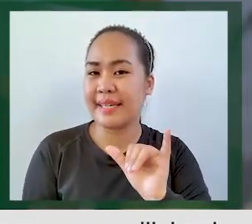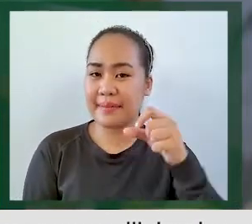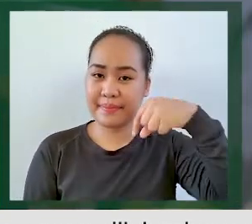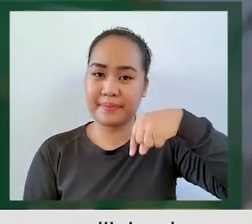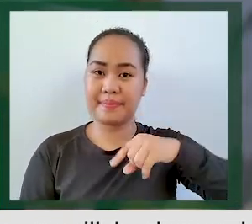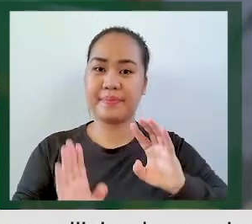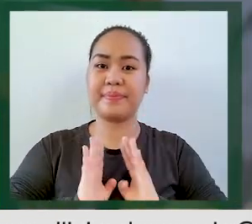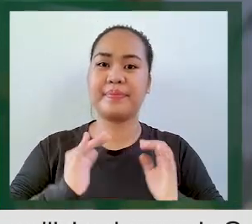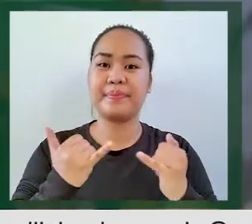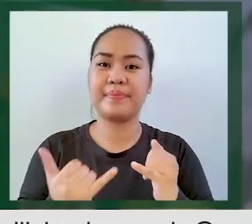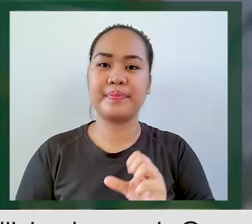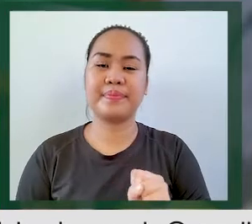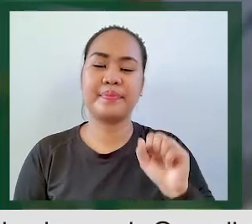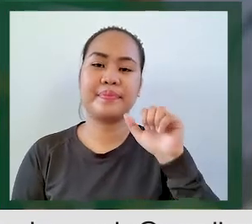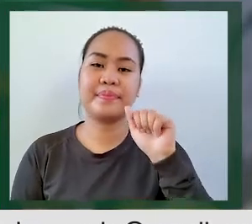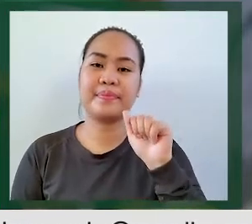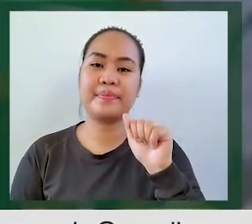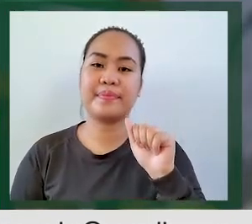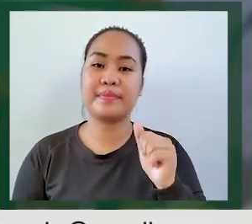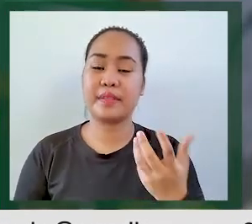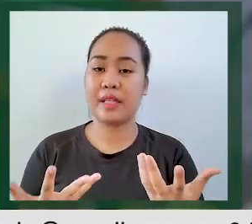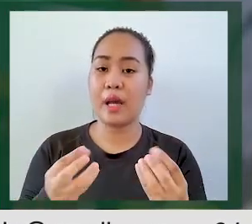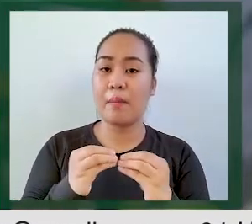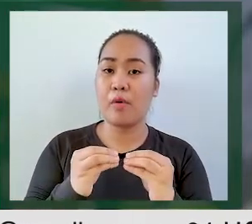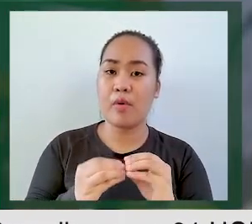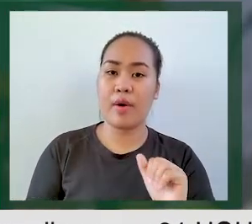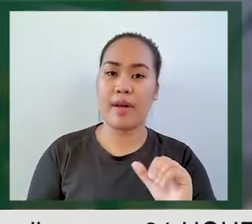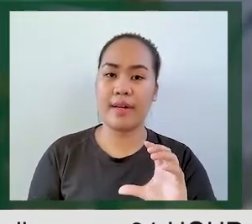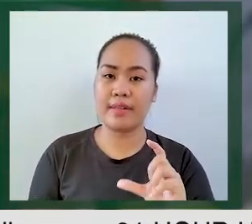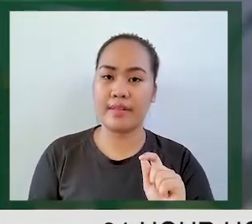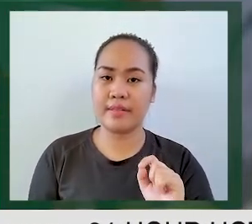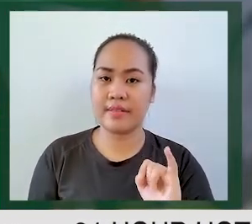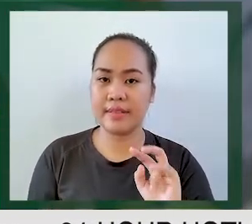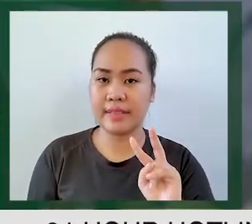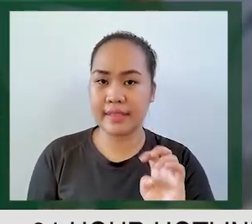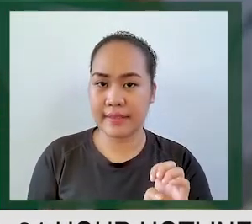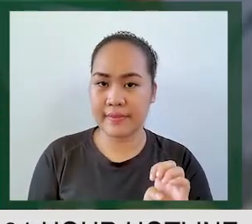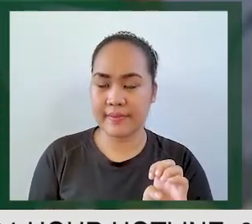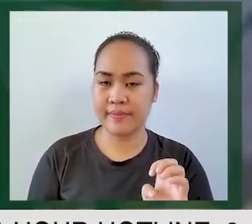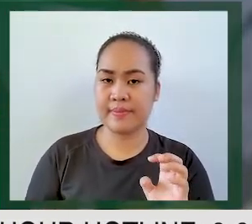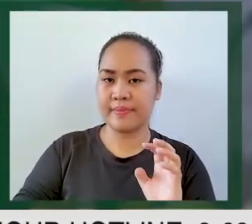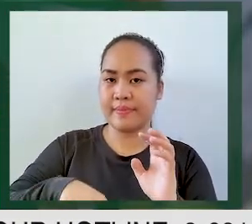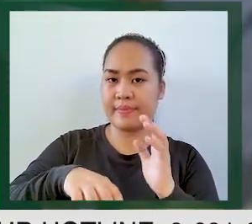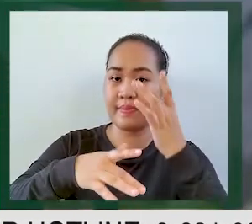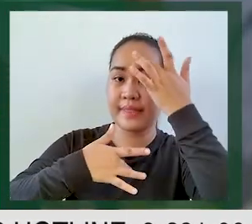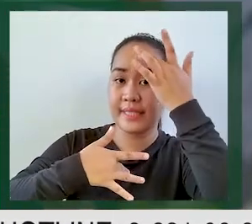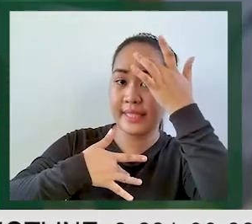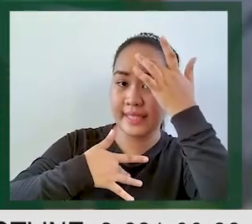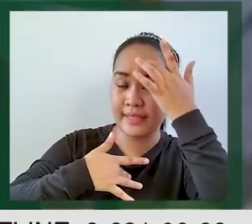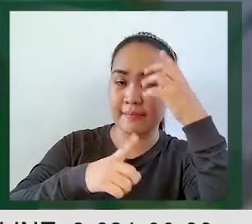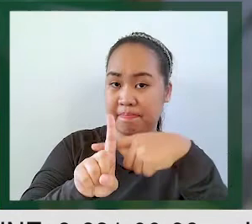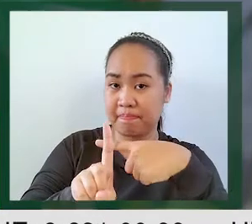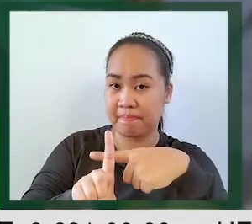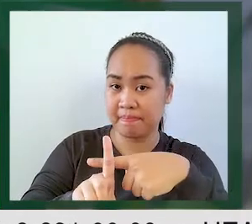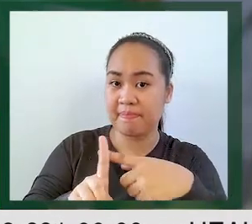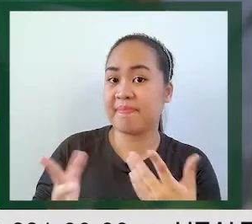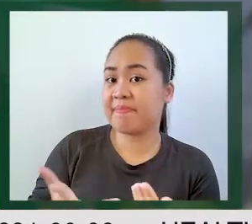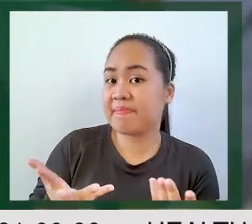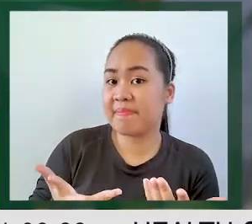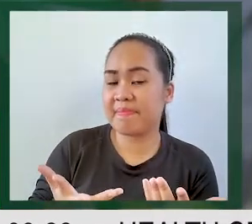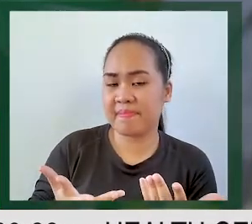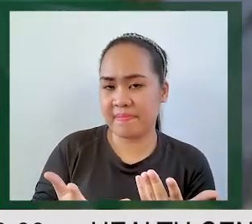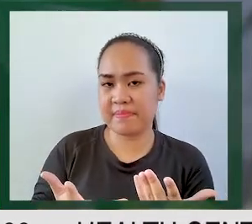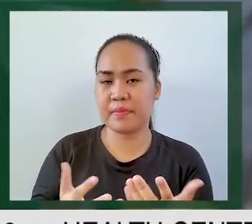transmission doon nila nakuha sa kanilang opisina. Bakit? Diba? Maaring safety protocols are